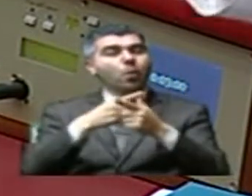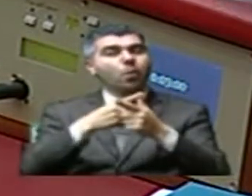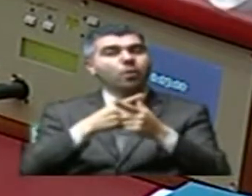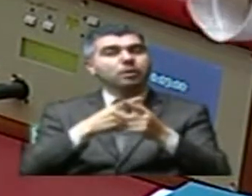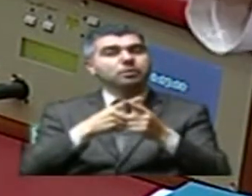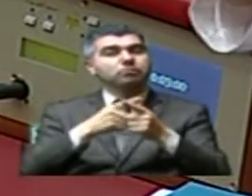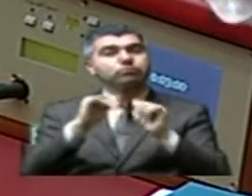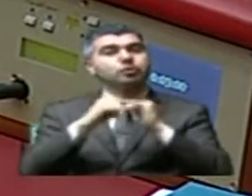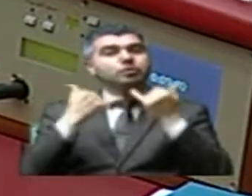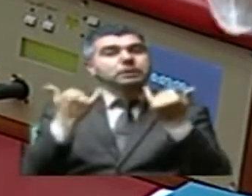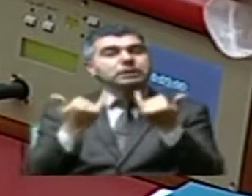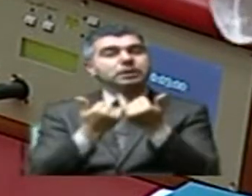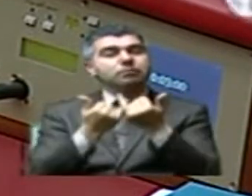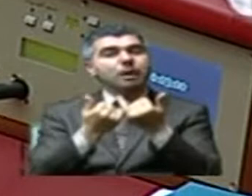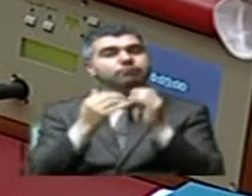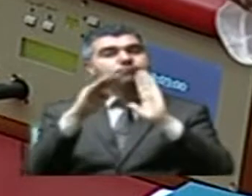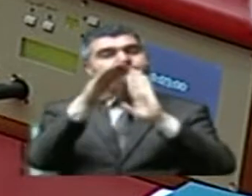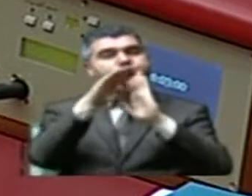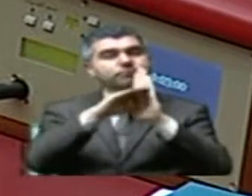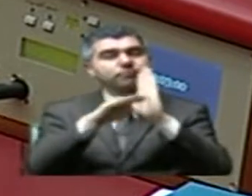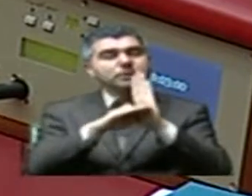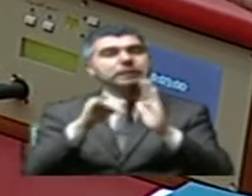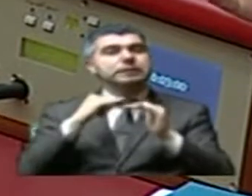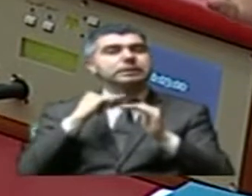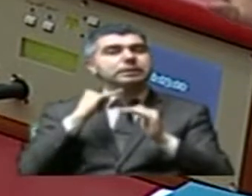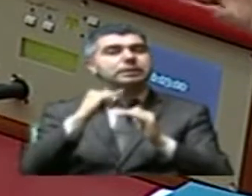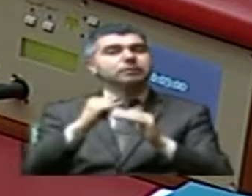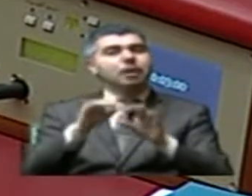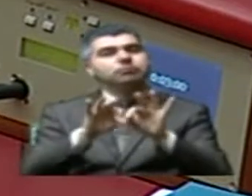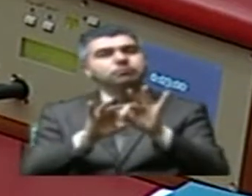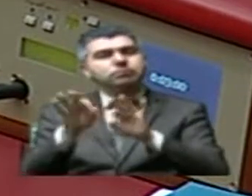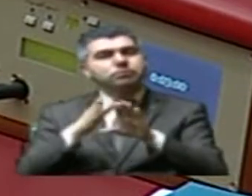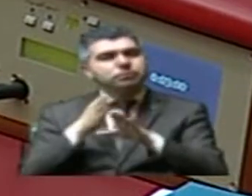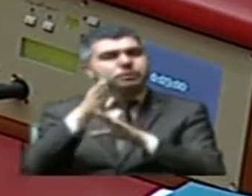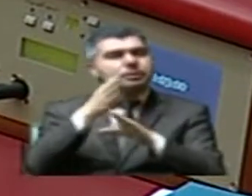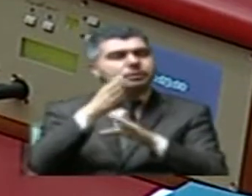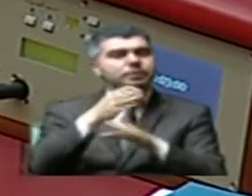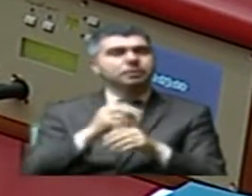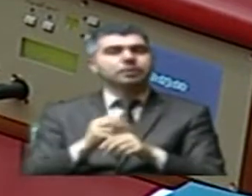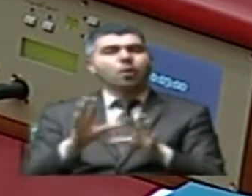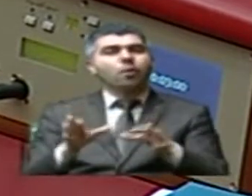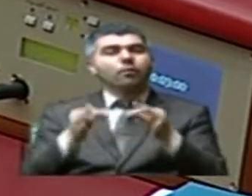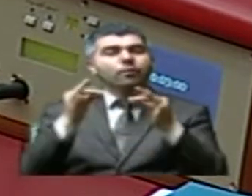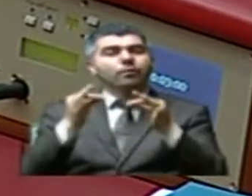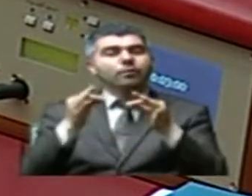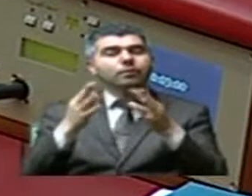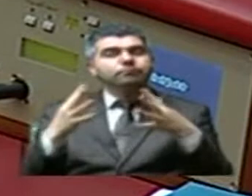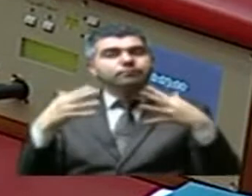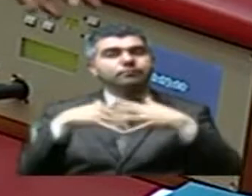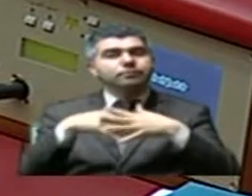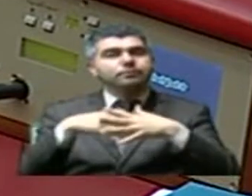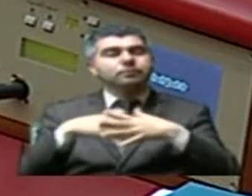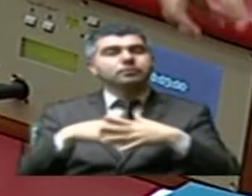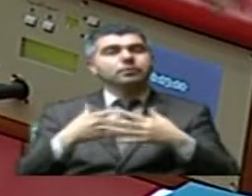اللجنة جهوية دائمة تقنية دارت مجموعة من المبادرات، والأساس فيها هي أنها تشاركية، فيها